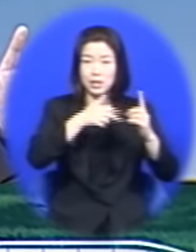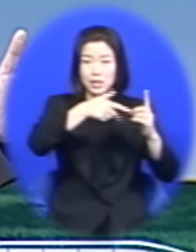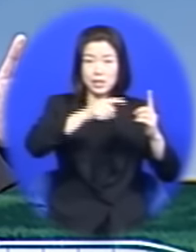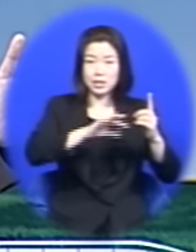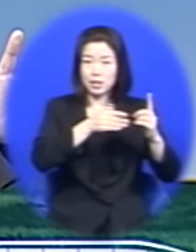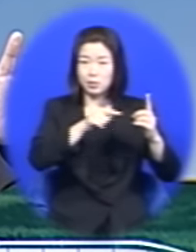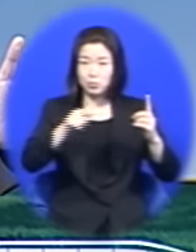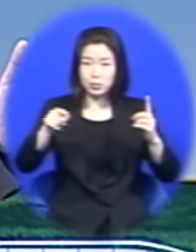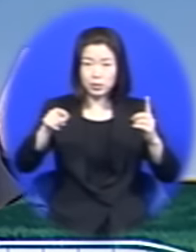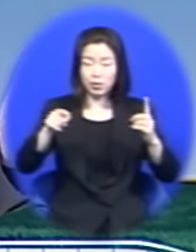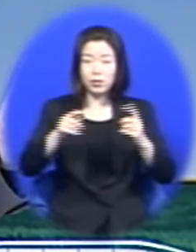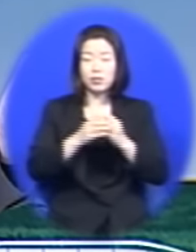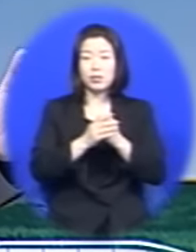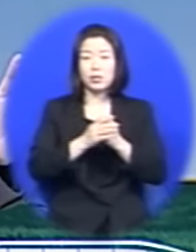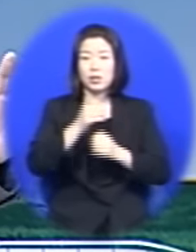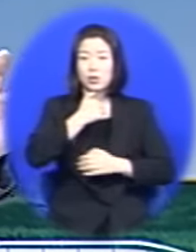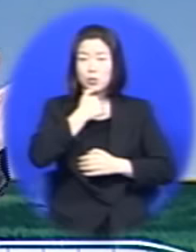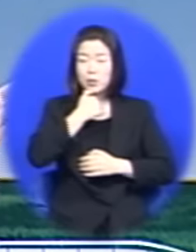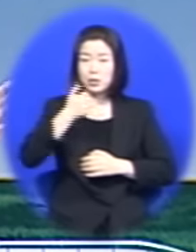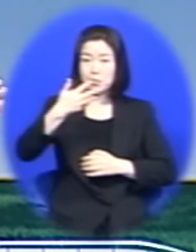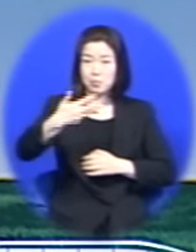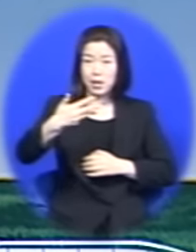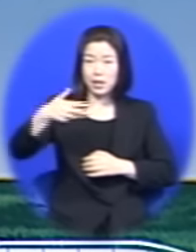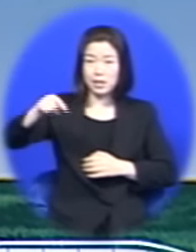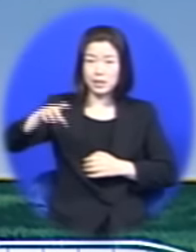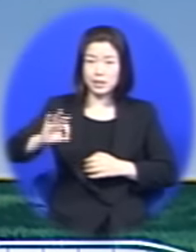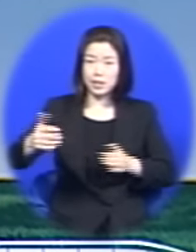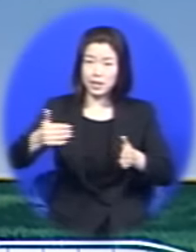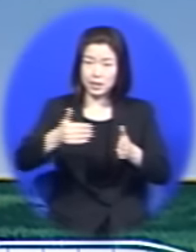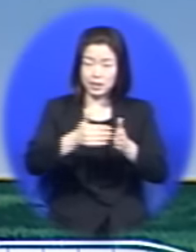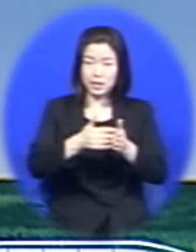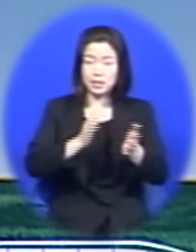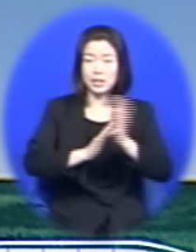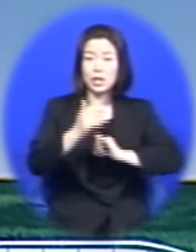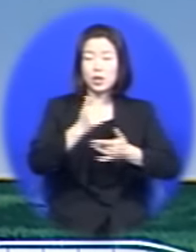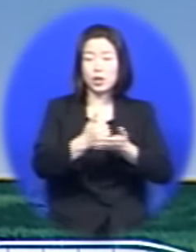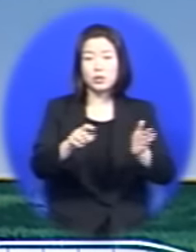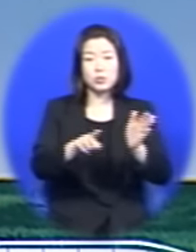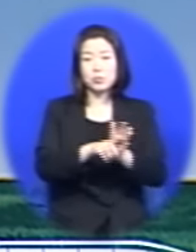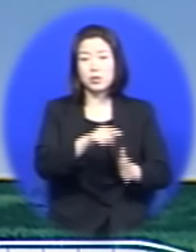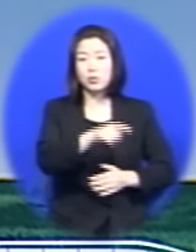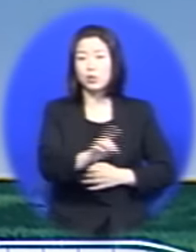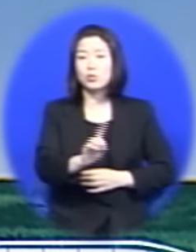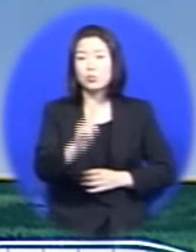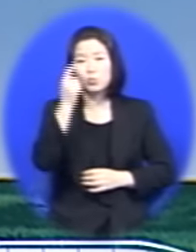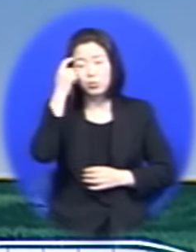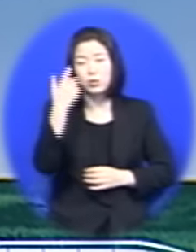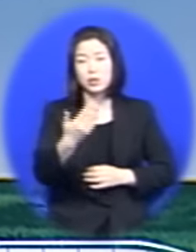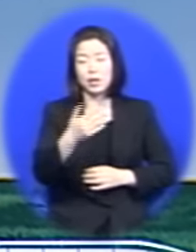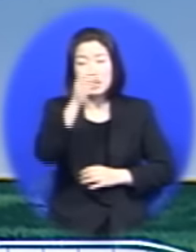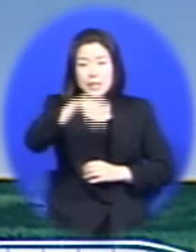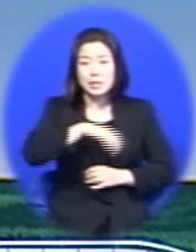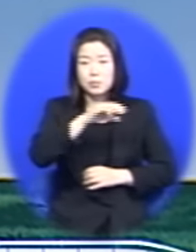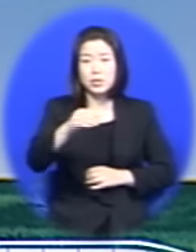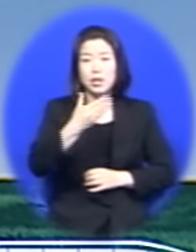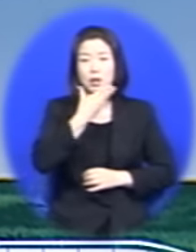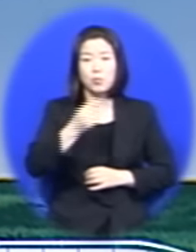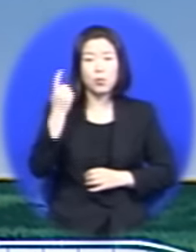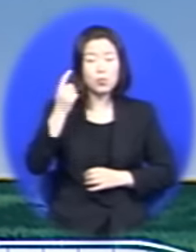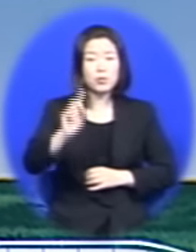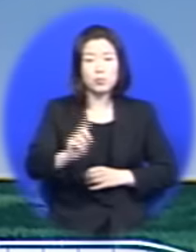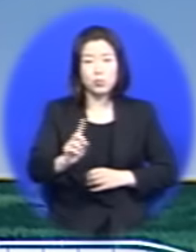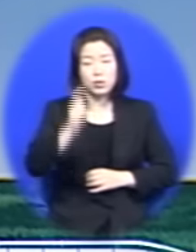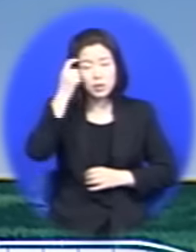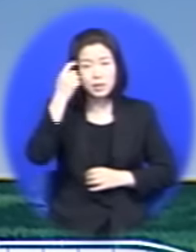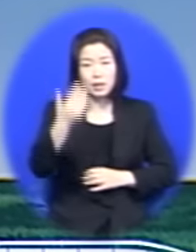1장부터 그리고 로마서 8장까지 예수 믿는 게 무엇인가? 십자가 복음이 무엇인가?